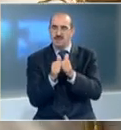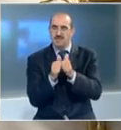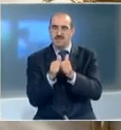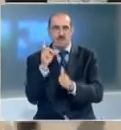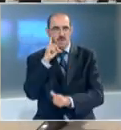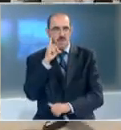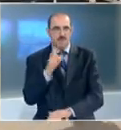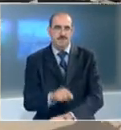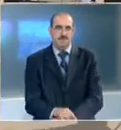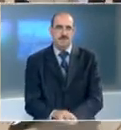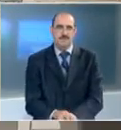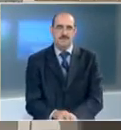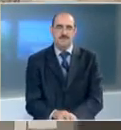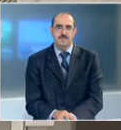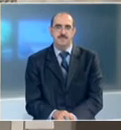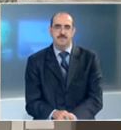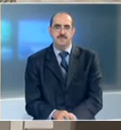البلدين.